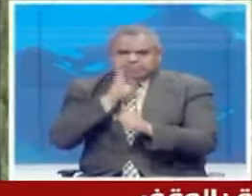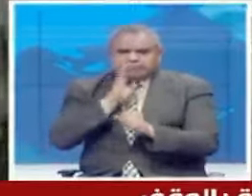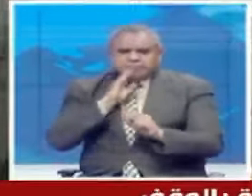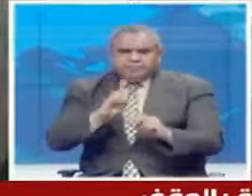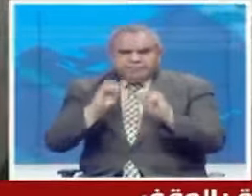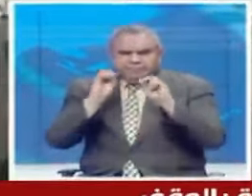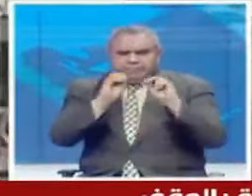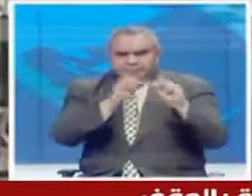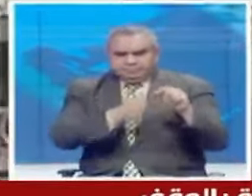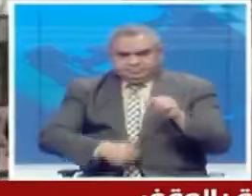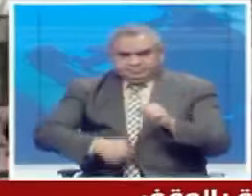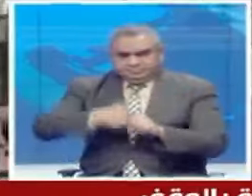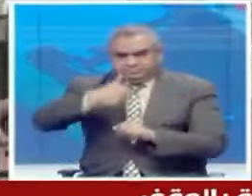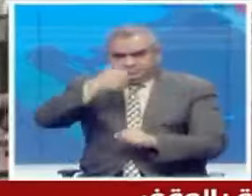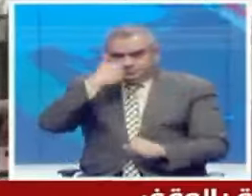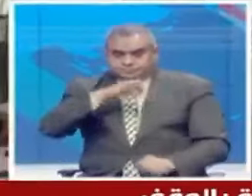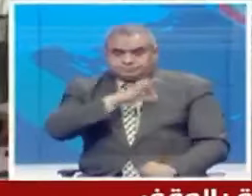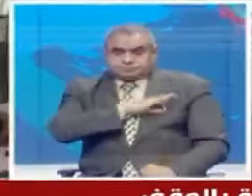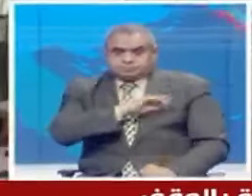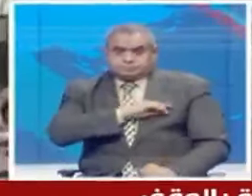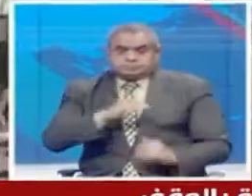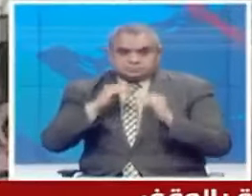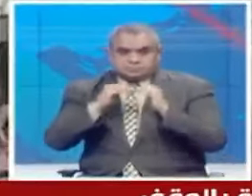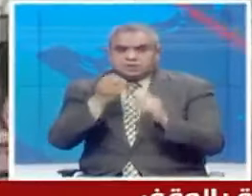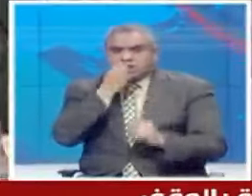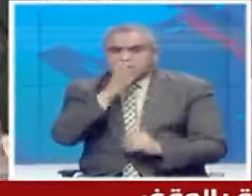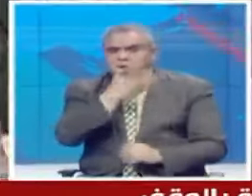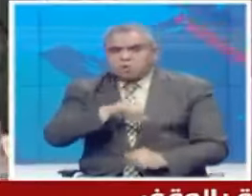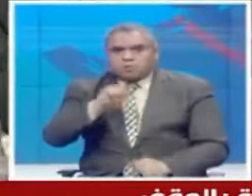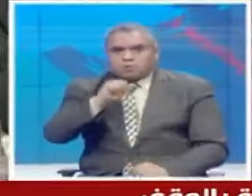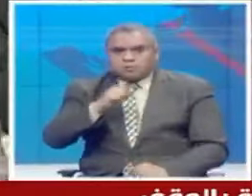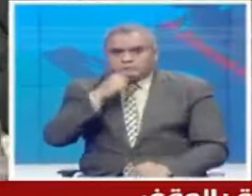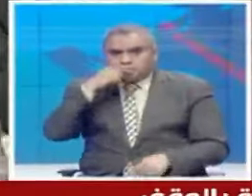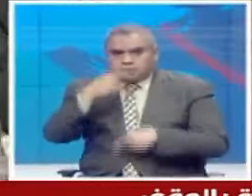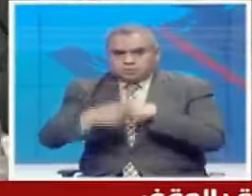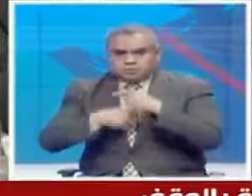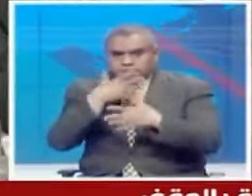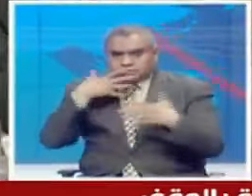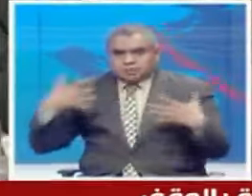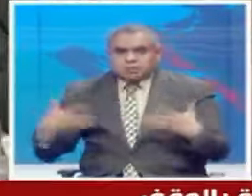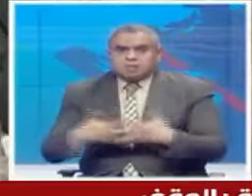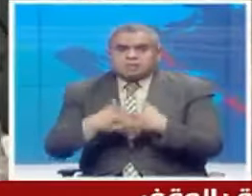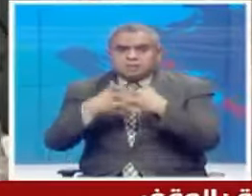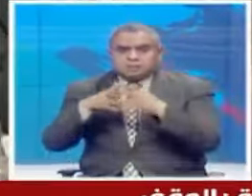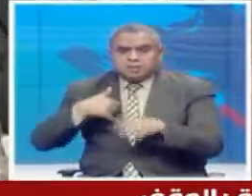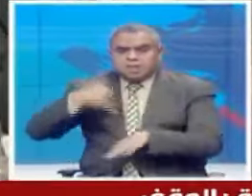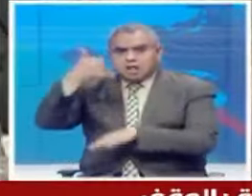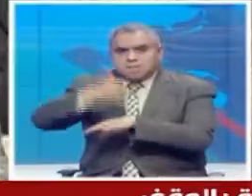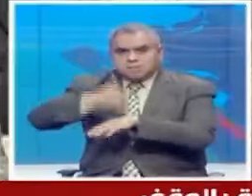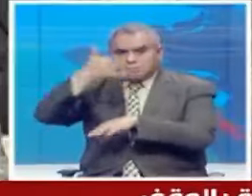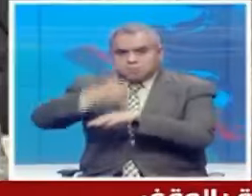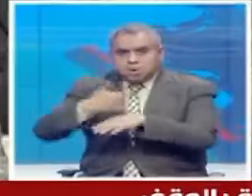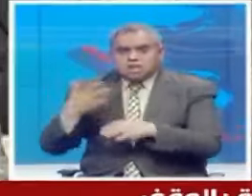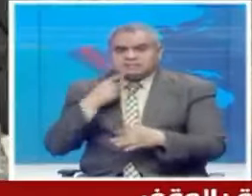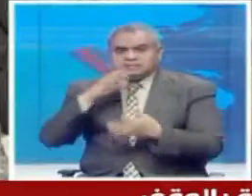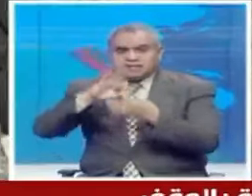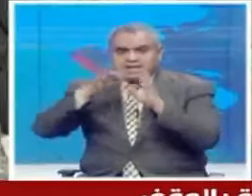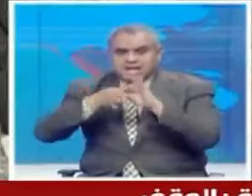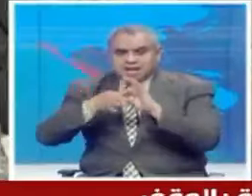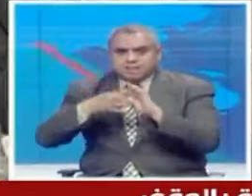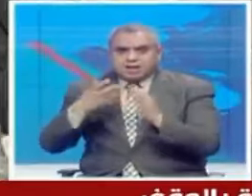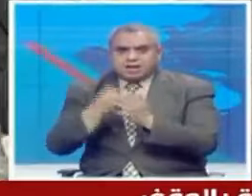الاستراتيجية لتحقيق الأمن الغذائي. مثل هذا التعاون بين إحدى مؤسسات المجتمع المدني